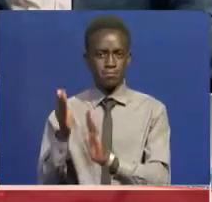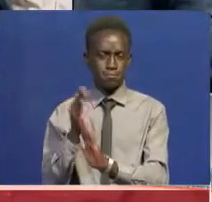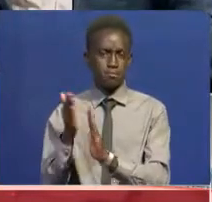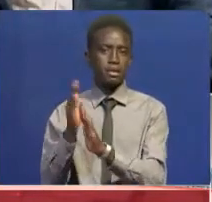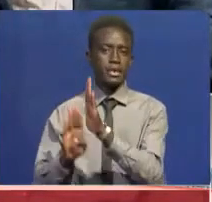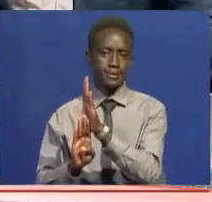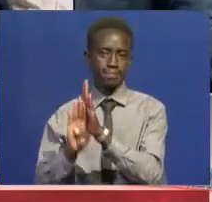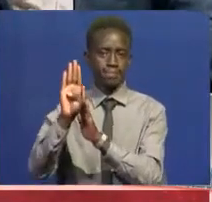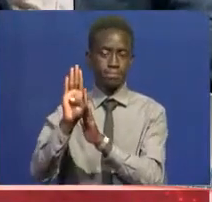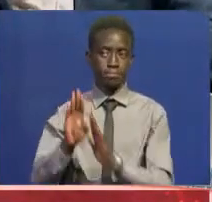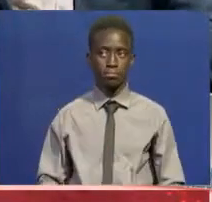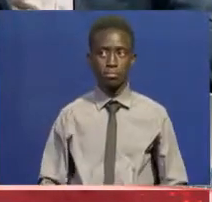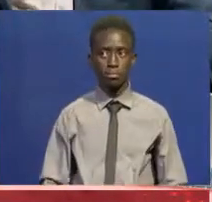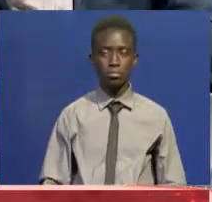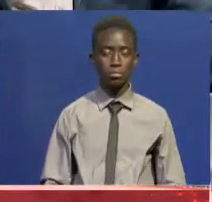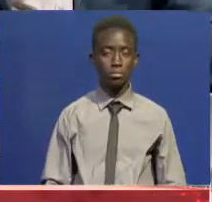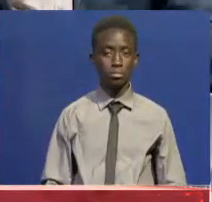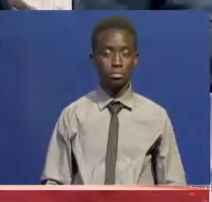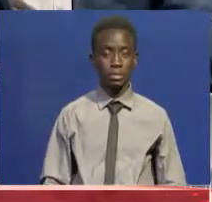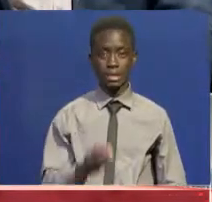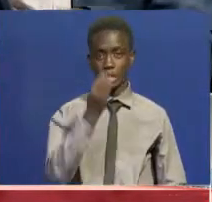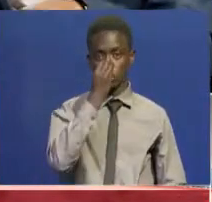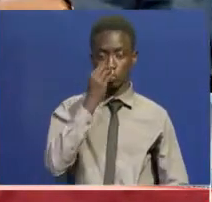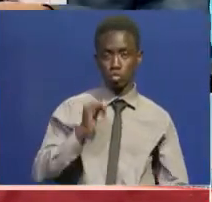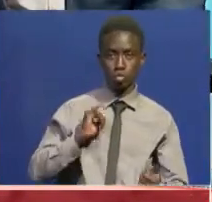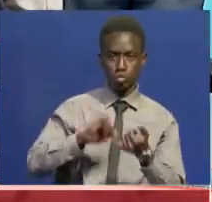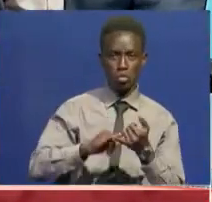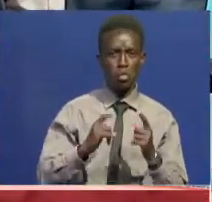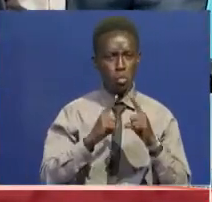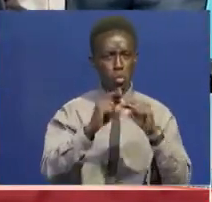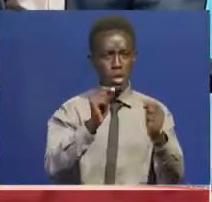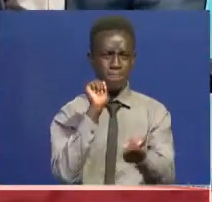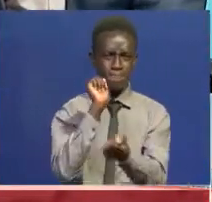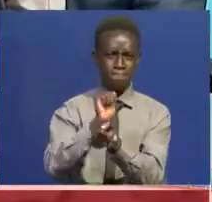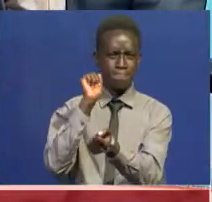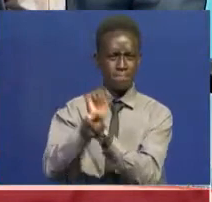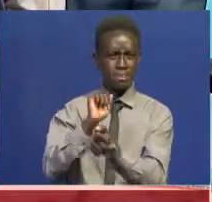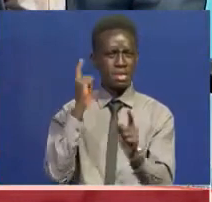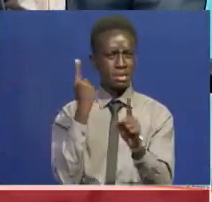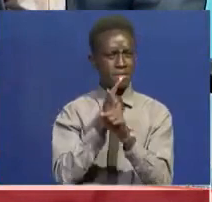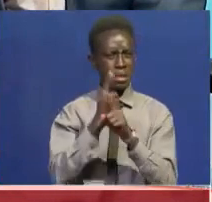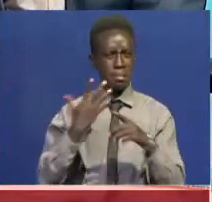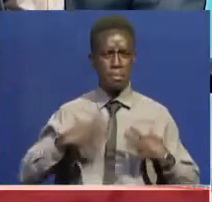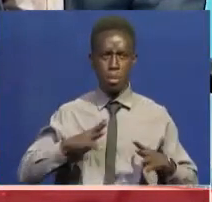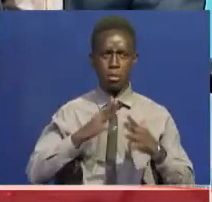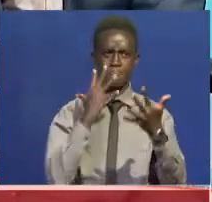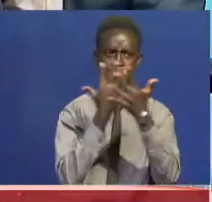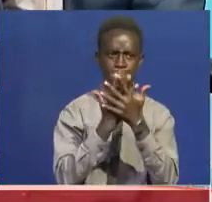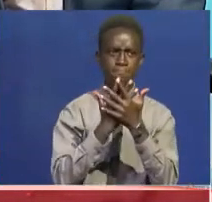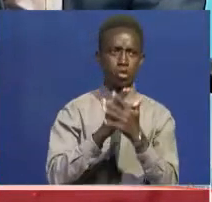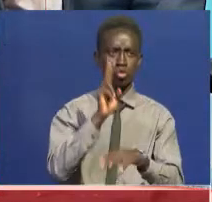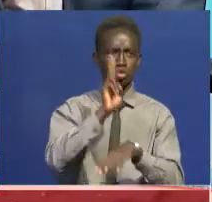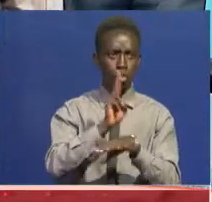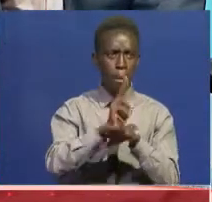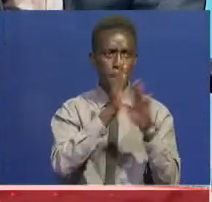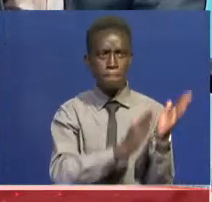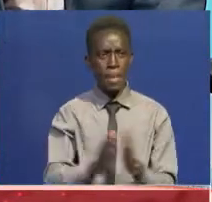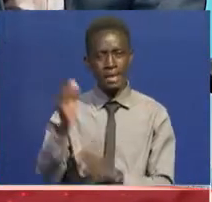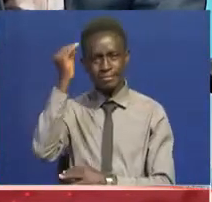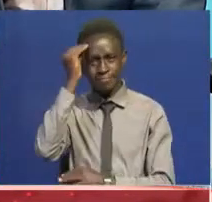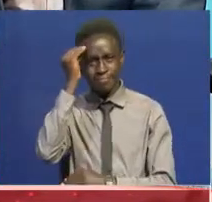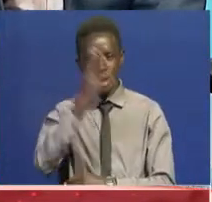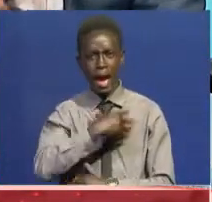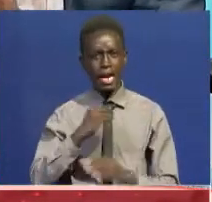Na mama wa taifa Rachael Ruto amehimiza wafungwa wa kike katika magereza mbalimbali kote nchini kutumia kikamilifu mipango ya elimu na